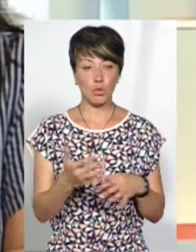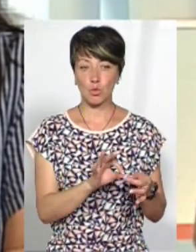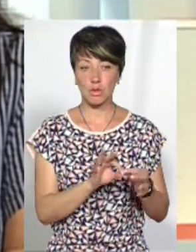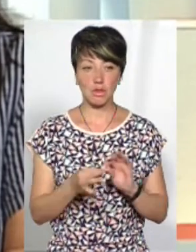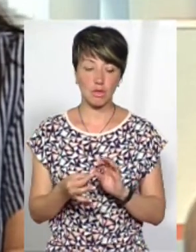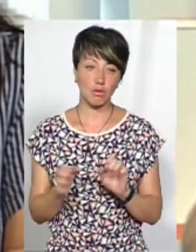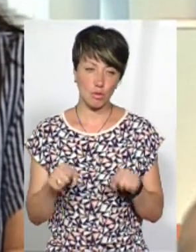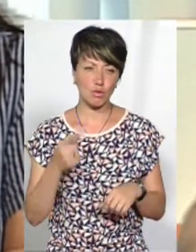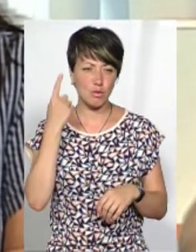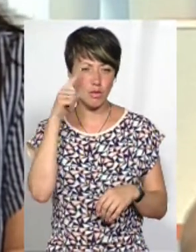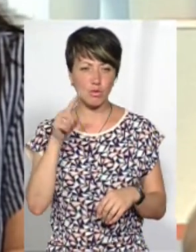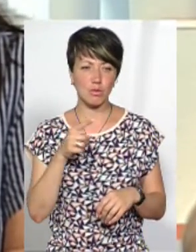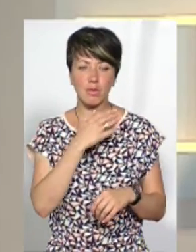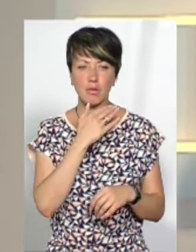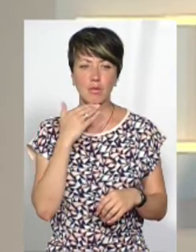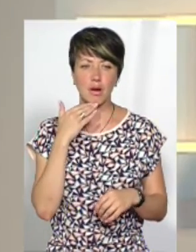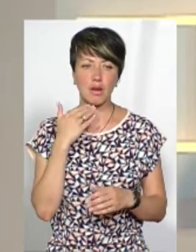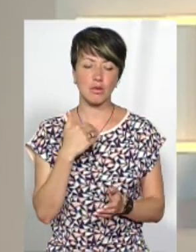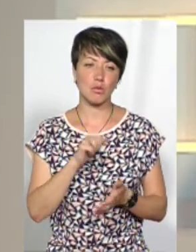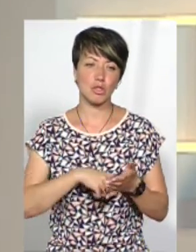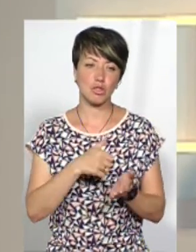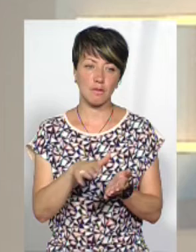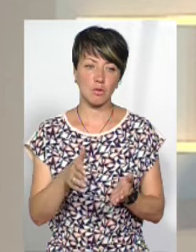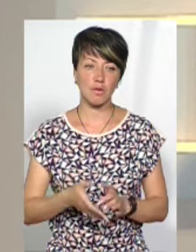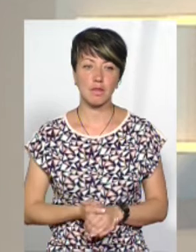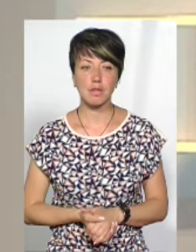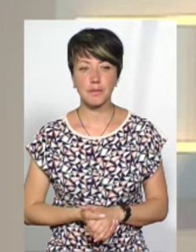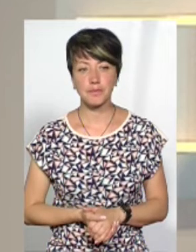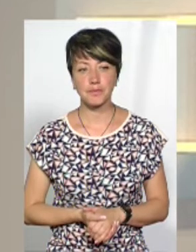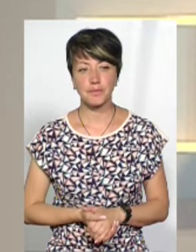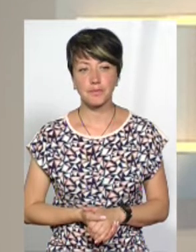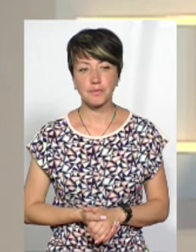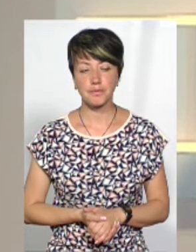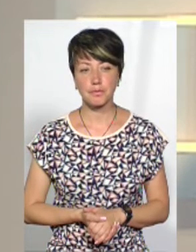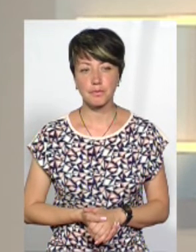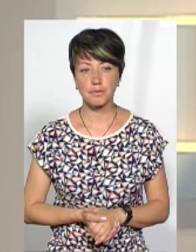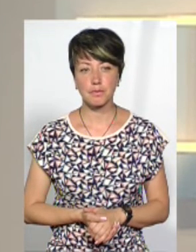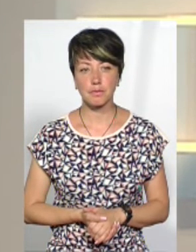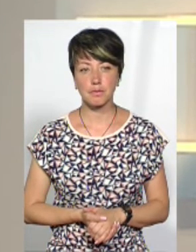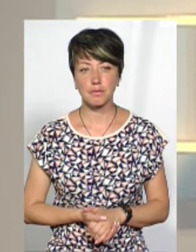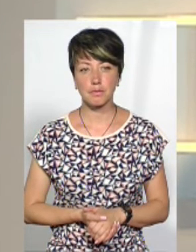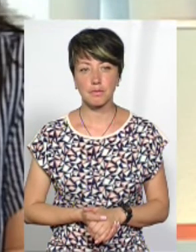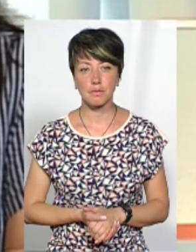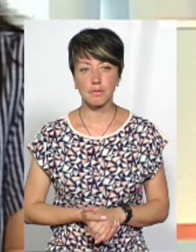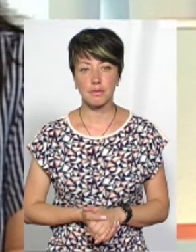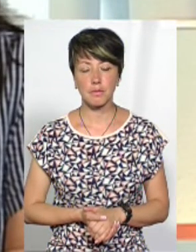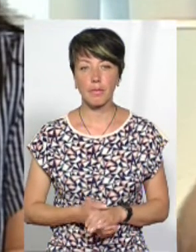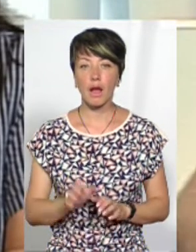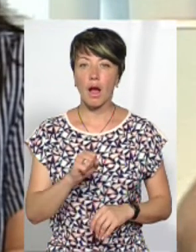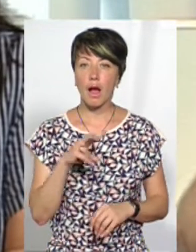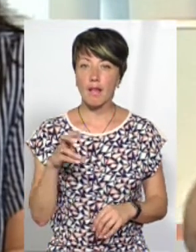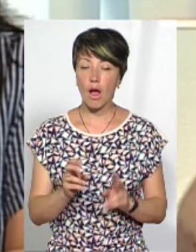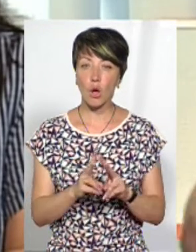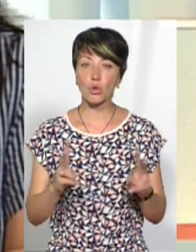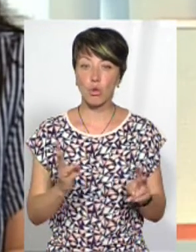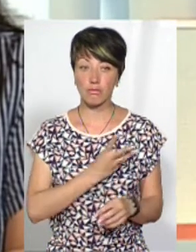складно. Це можна придумати насправді безліч причин, чому не займатися підприємництвом, в тому числі соціальним. От. Але